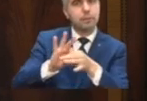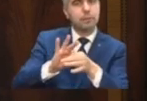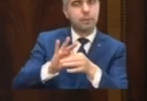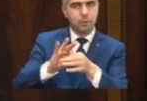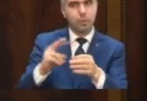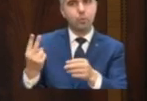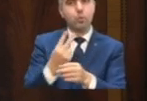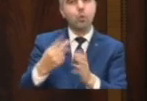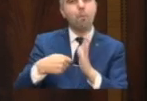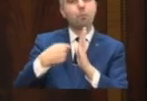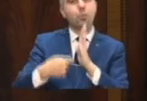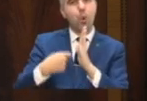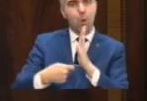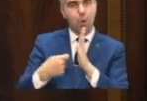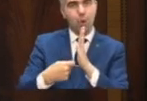مزدوج فيه